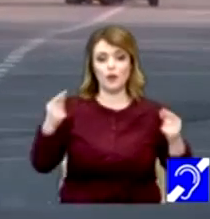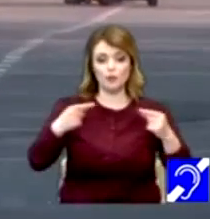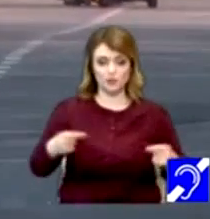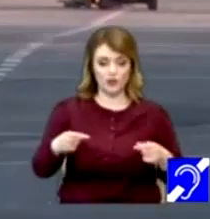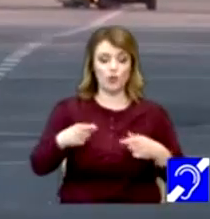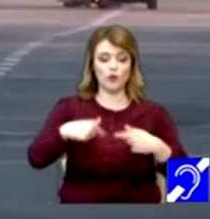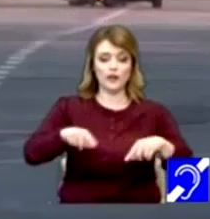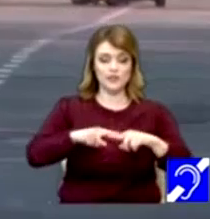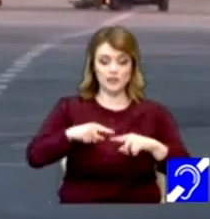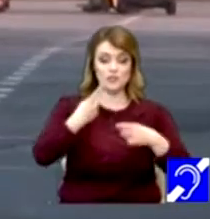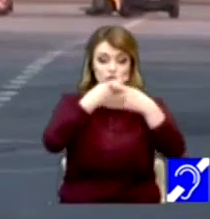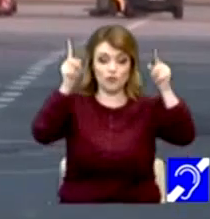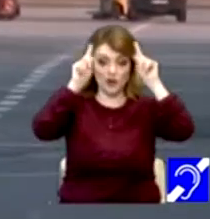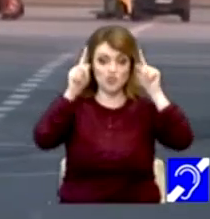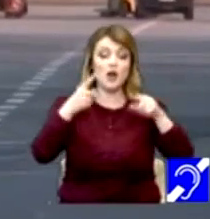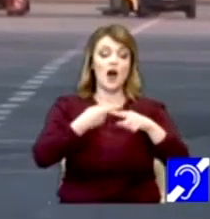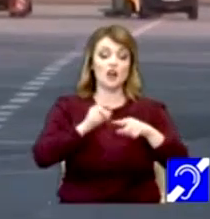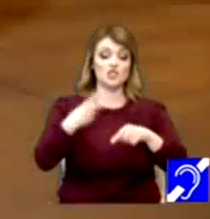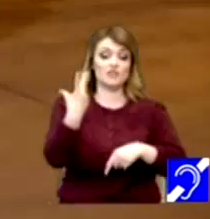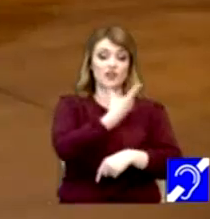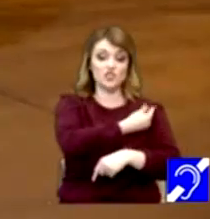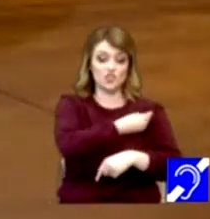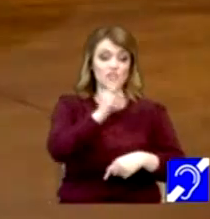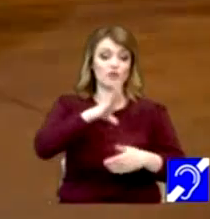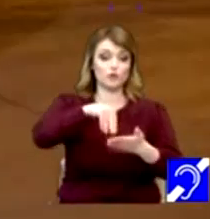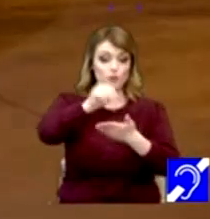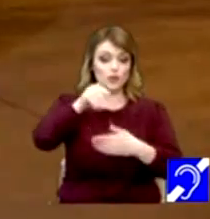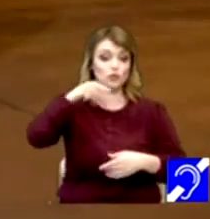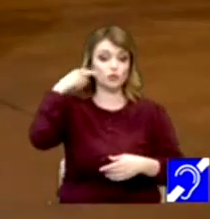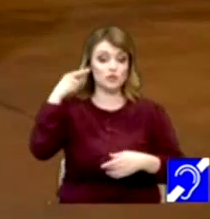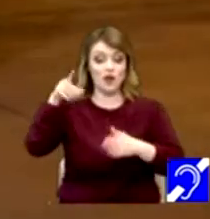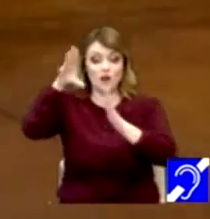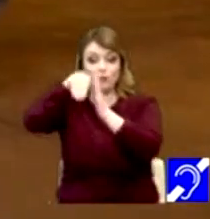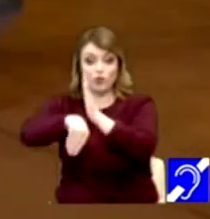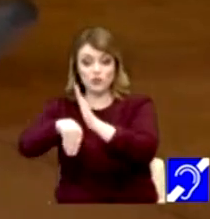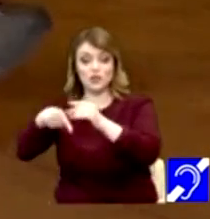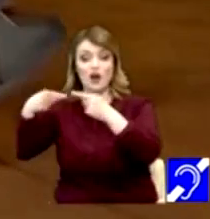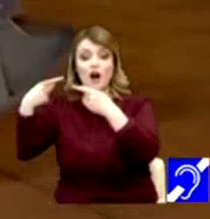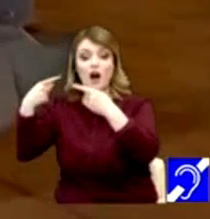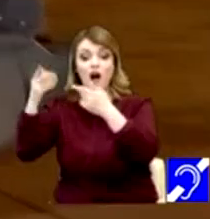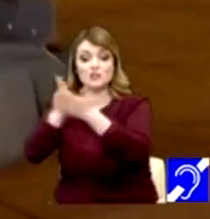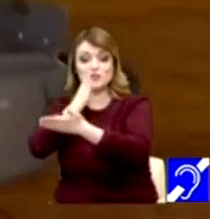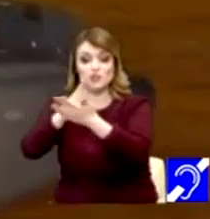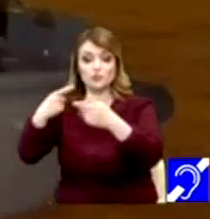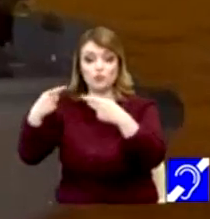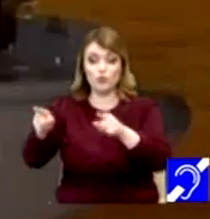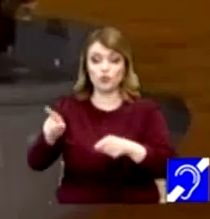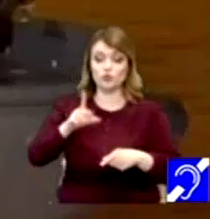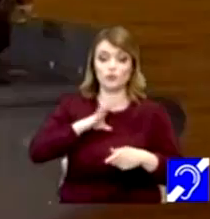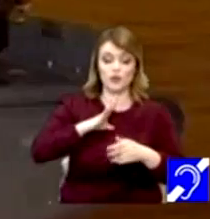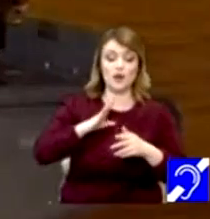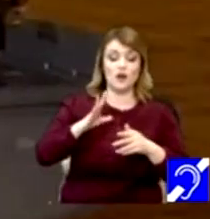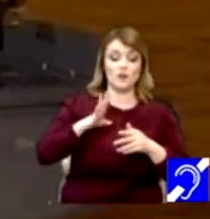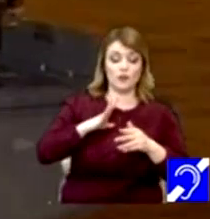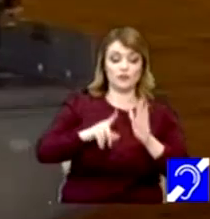Potrivit agenției slovace, vaccinurile Sputnik V cumpărate de la ruși ar avea altă compoziție decât cea acceptată de Autoritatea Europeană de